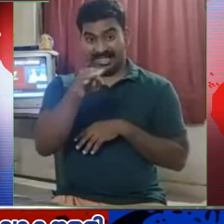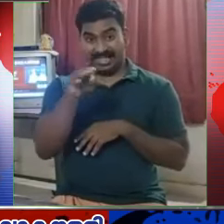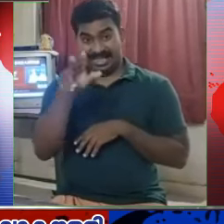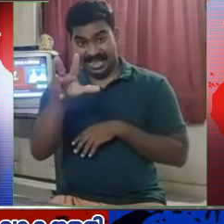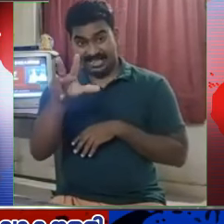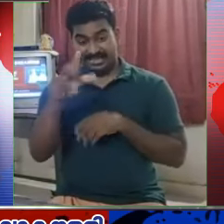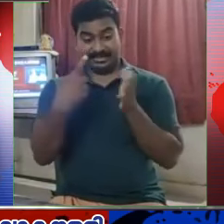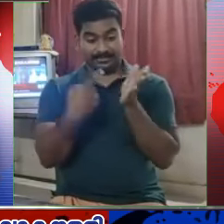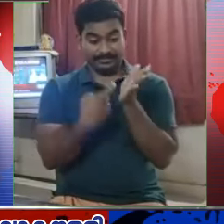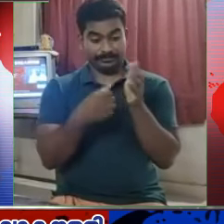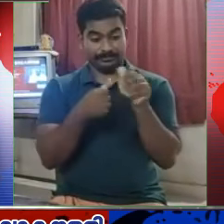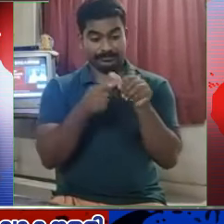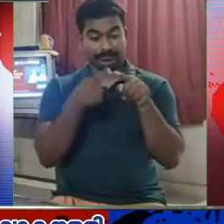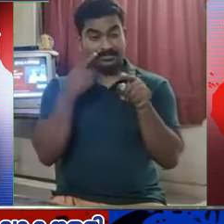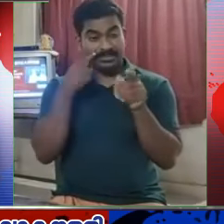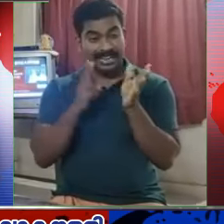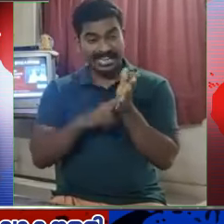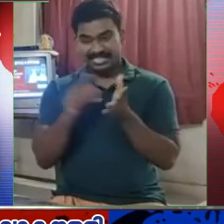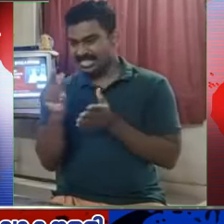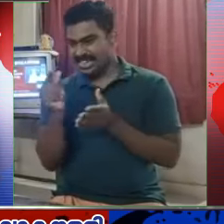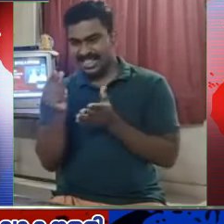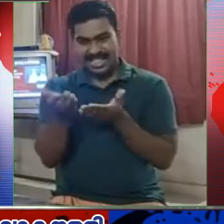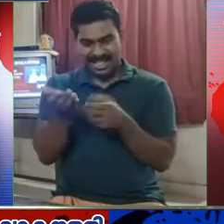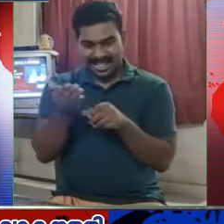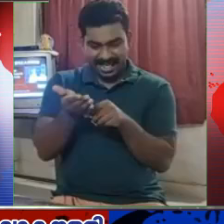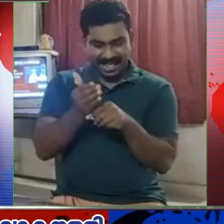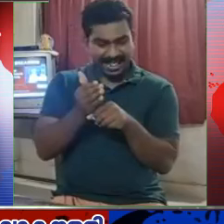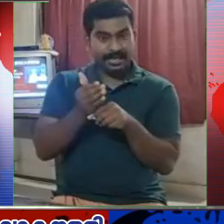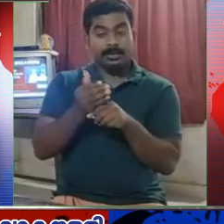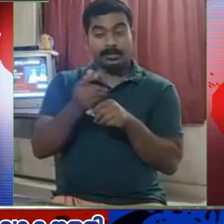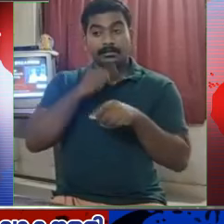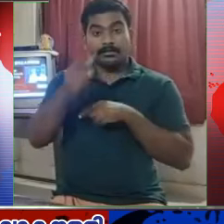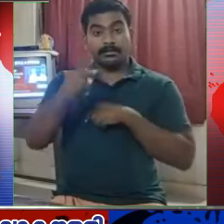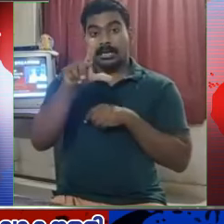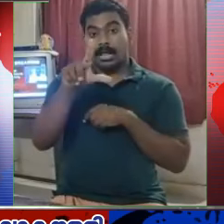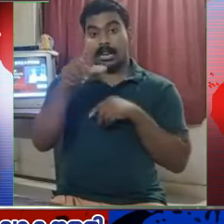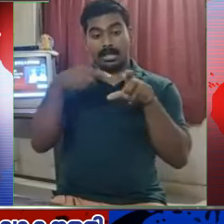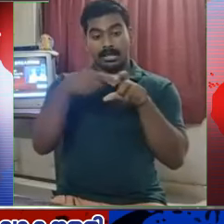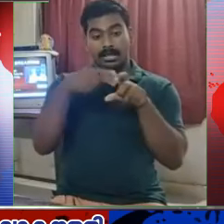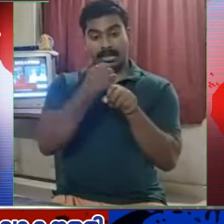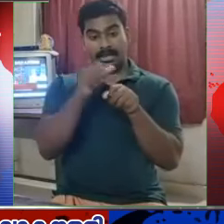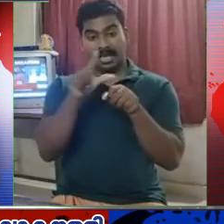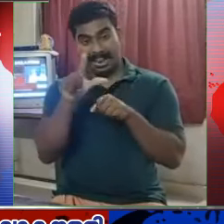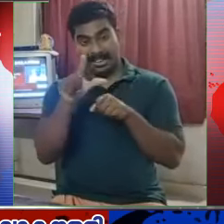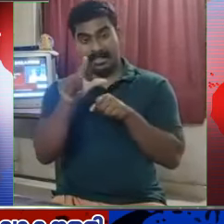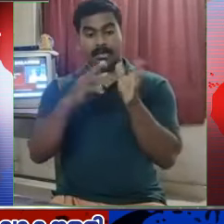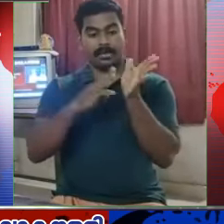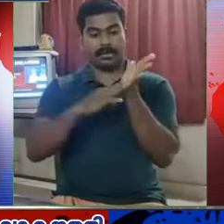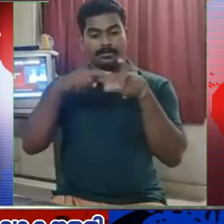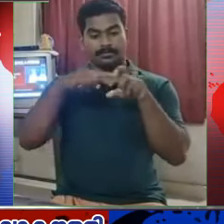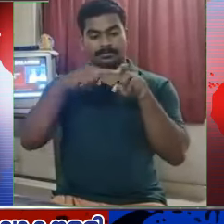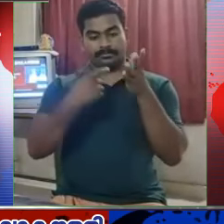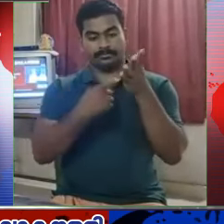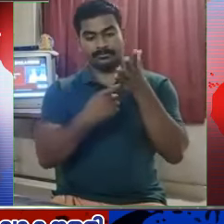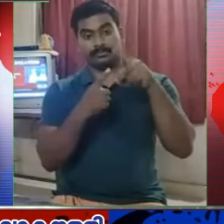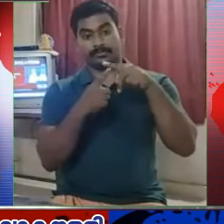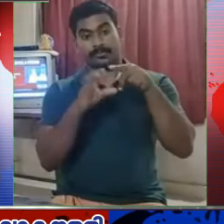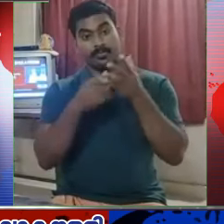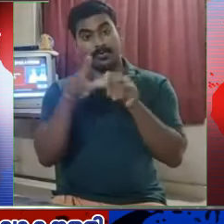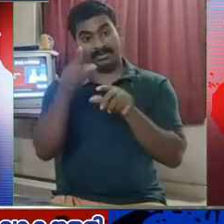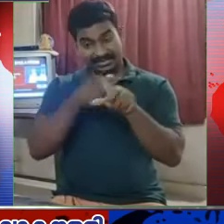വലിയൊരളവിൽ അവർക്ക് കഴിയുന്നതുമെല്ലാം പ്രശംസനീയമായ കാര്യമാണ്. ആ ജാഗ്രത